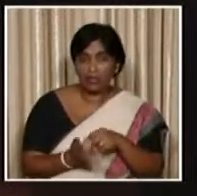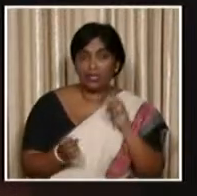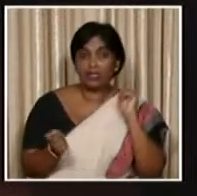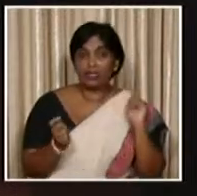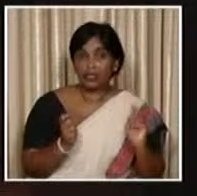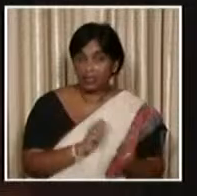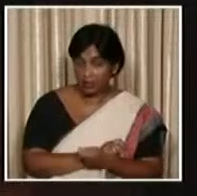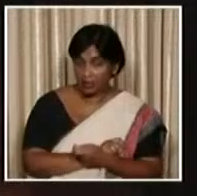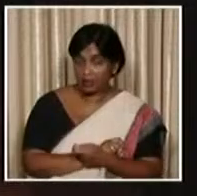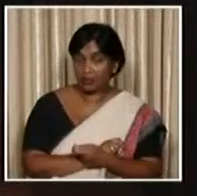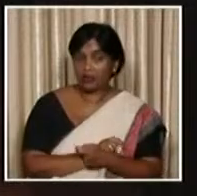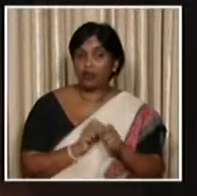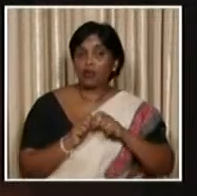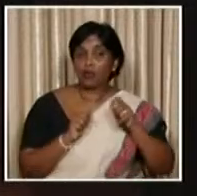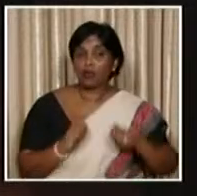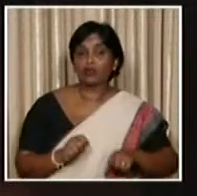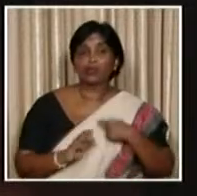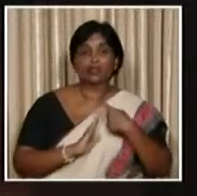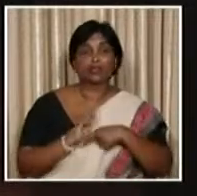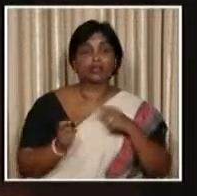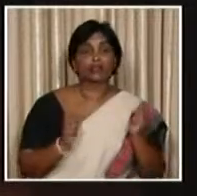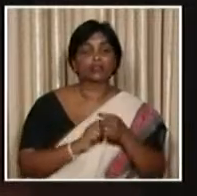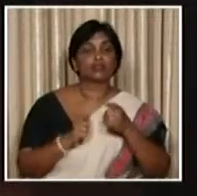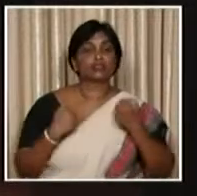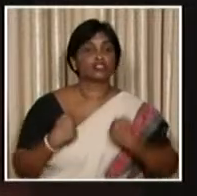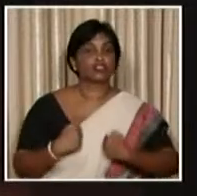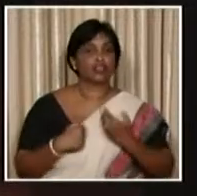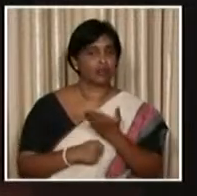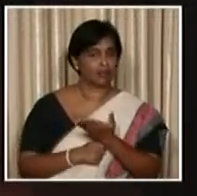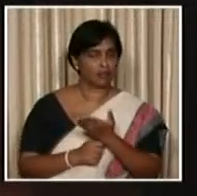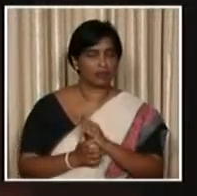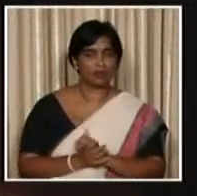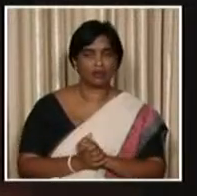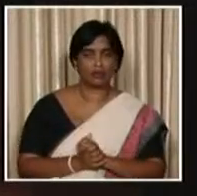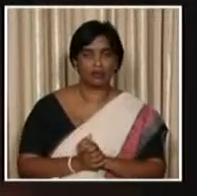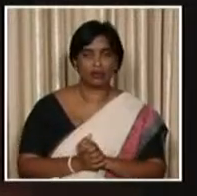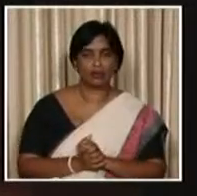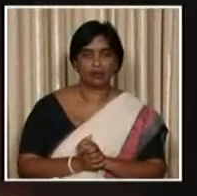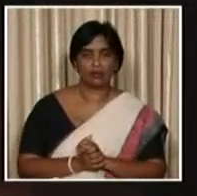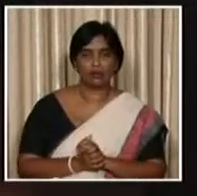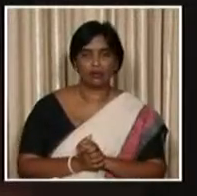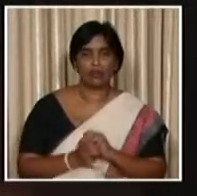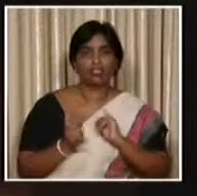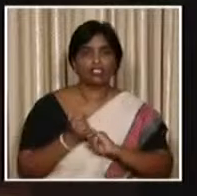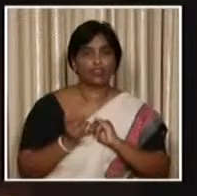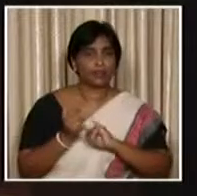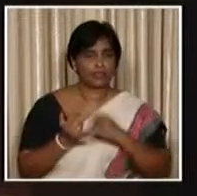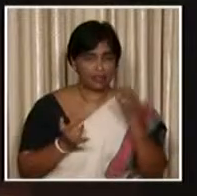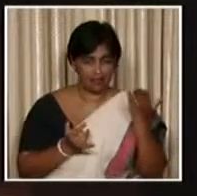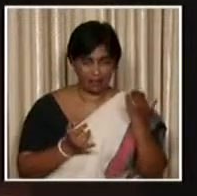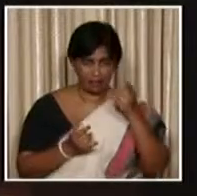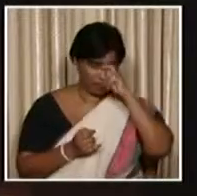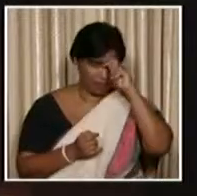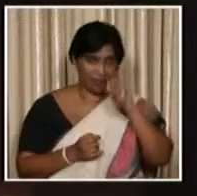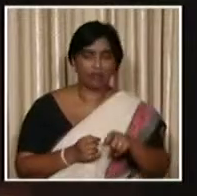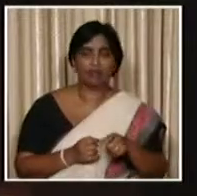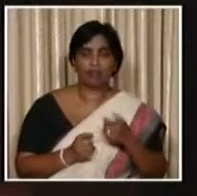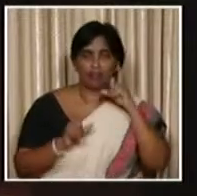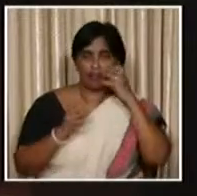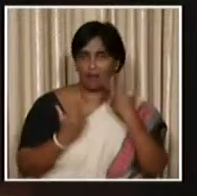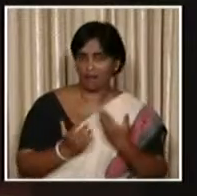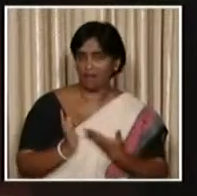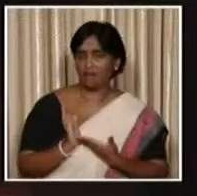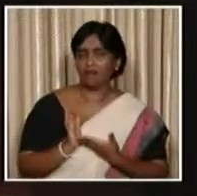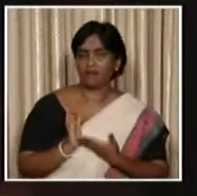ක්‍රිකට් බෝඩ් එකේ ශ්‍රී ලංකා ක්‍රිකට් එකේ සභාපතිතුමා. මේ ශම්මිසිල්ල මහත්මයා. මේ I have the